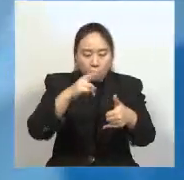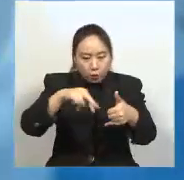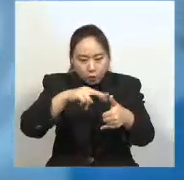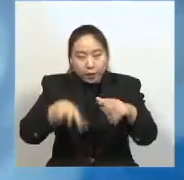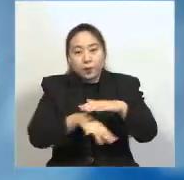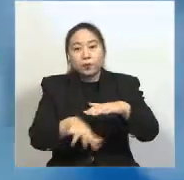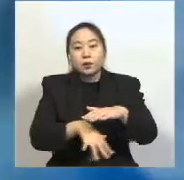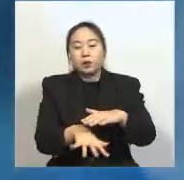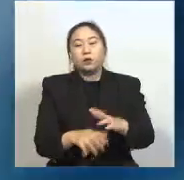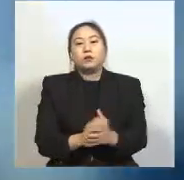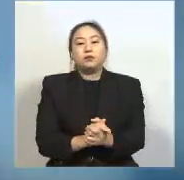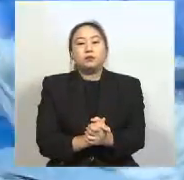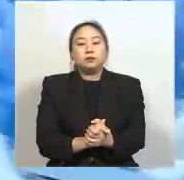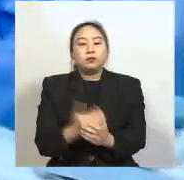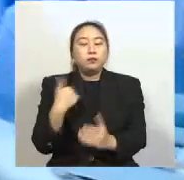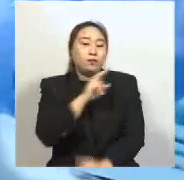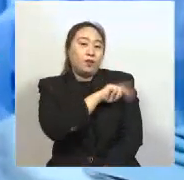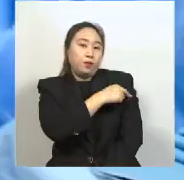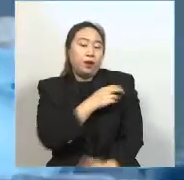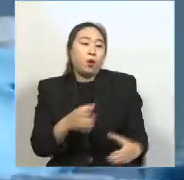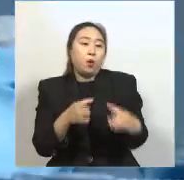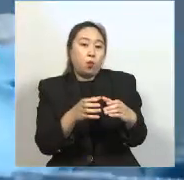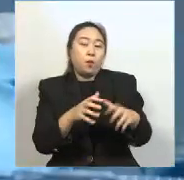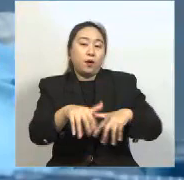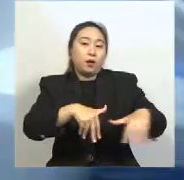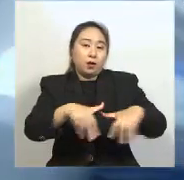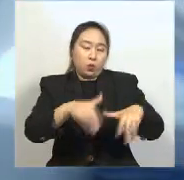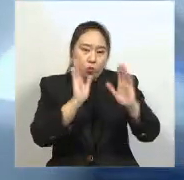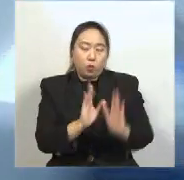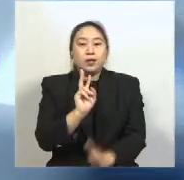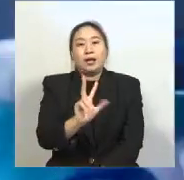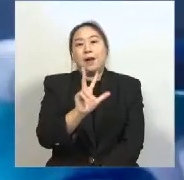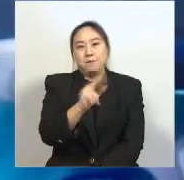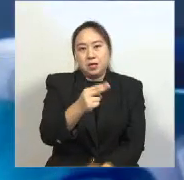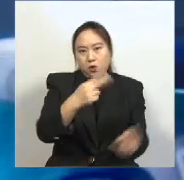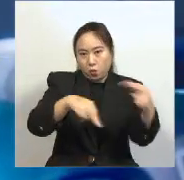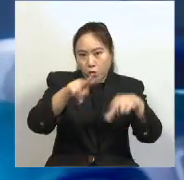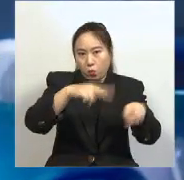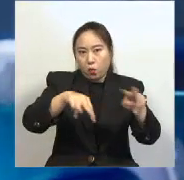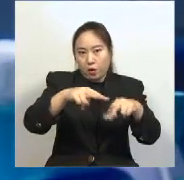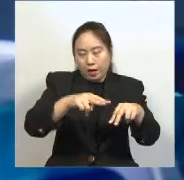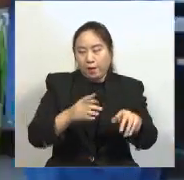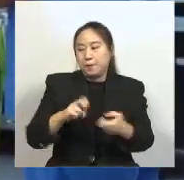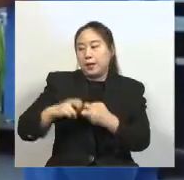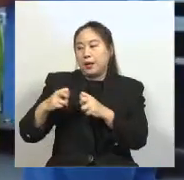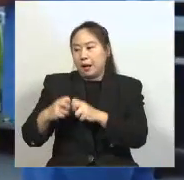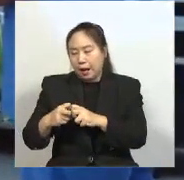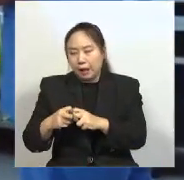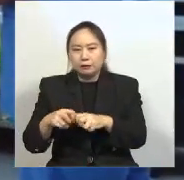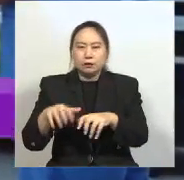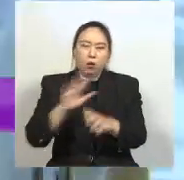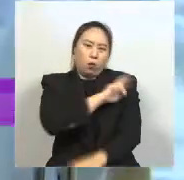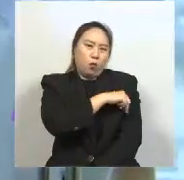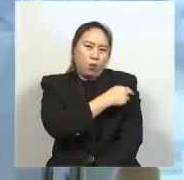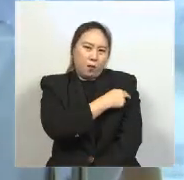องต้นโดยทีมแพทย์1ทีมจะดูแลประชาชน 30,000 คนค่ะควบคู่ไปกับการแก้ไขปัญหาความแออัดในโ